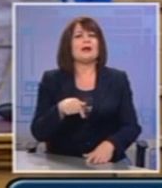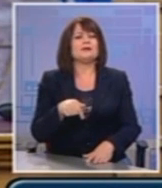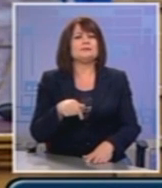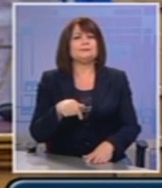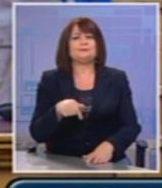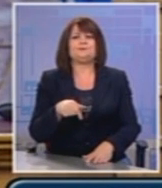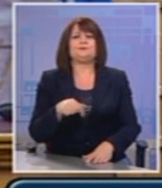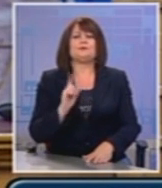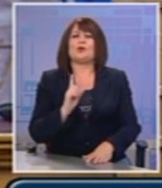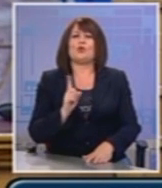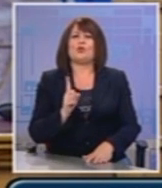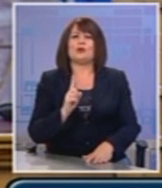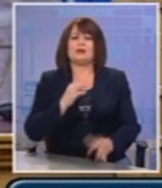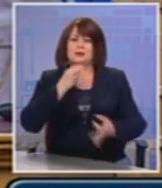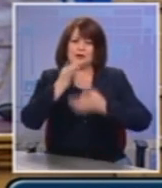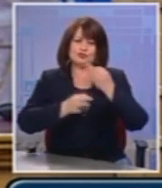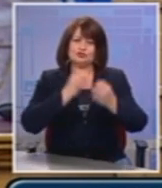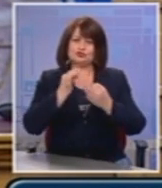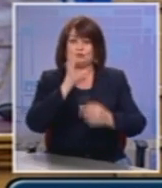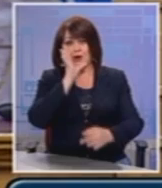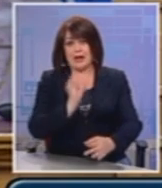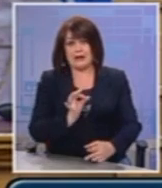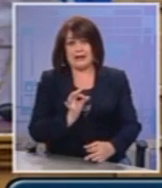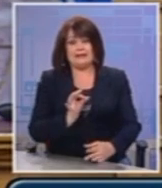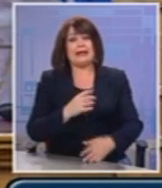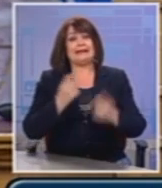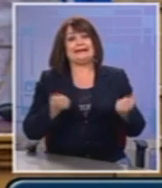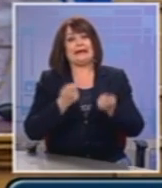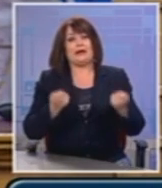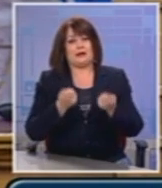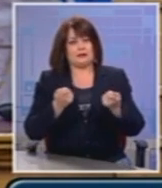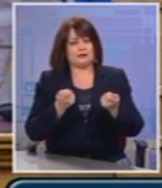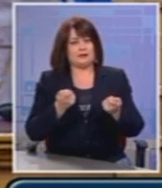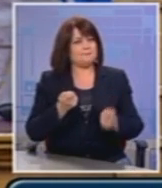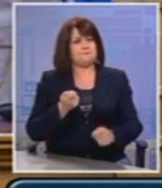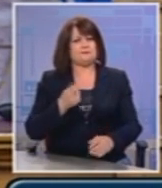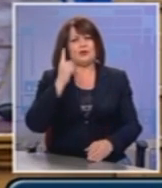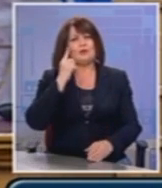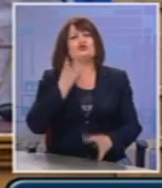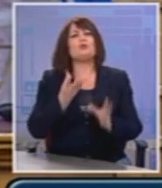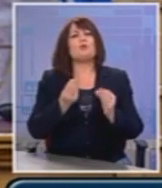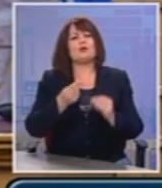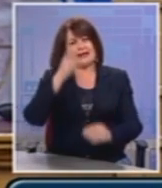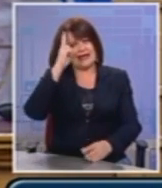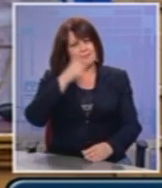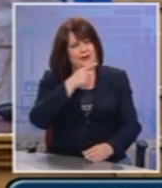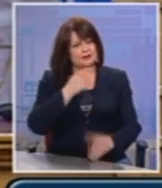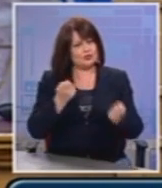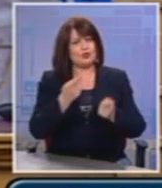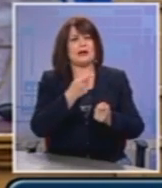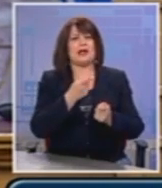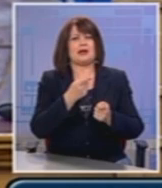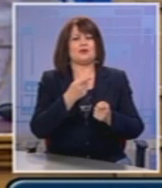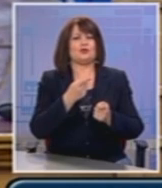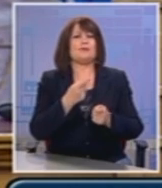εδώ για να σας πω ποια είναι η αλήθεια τι να κάνετε νομίζω πολλοί γερμανοί το κάνουν ήδη